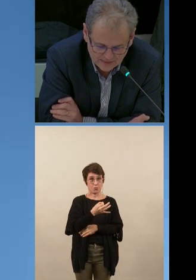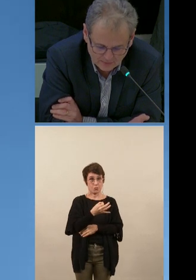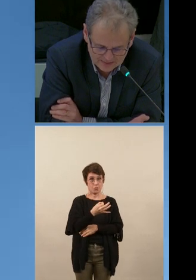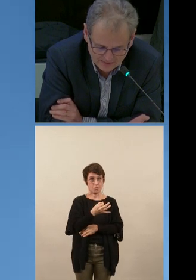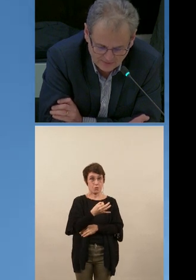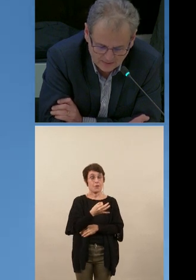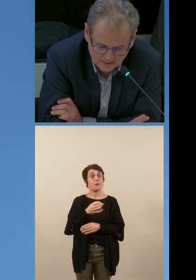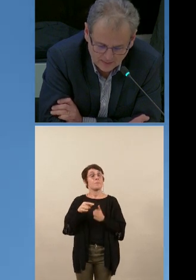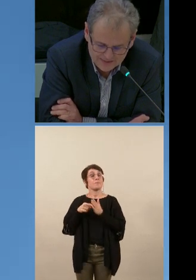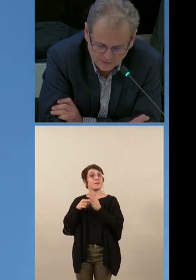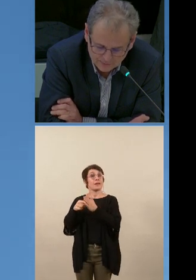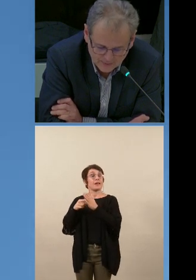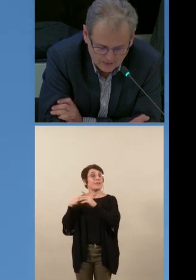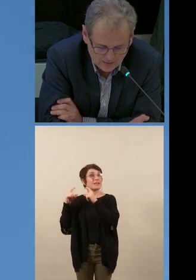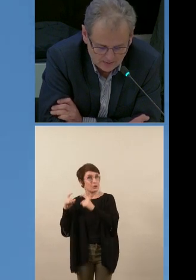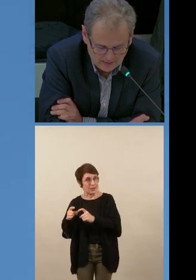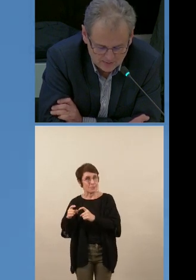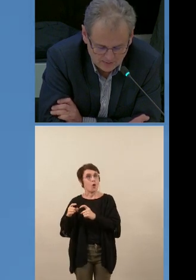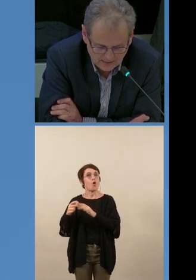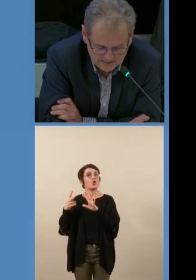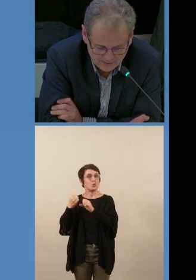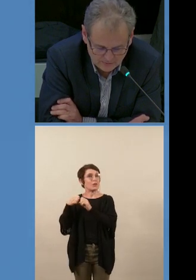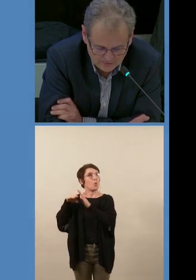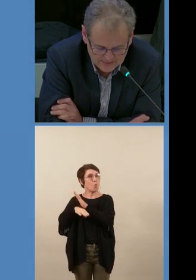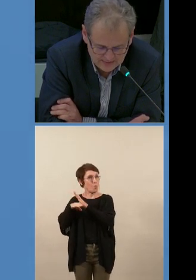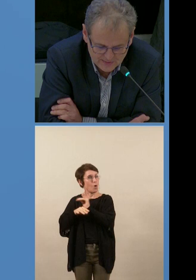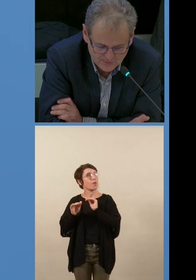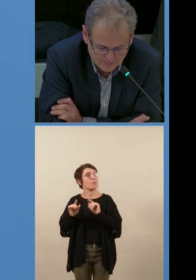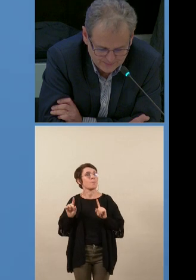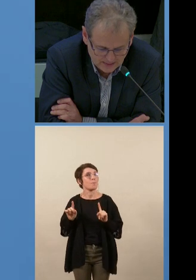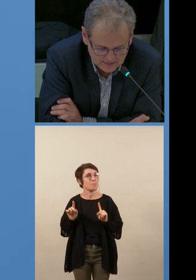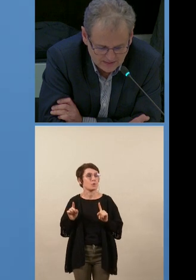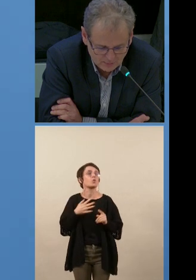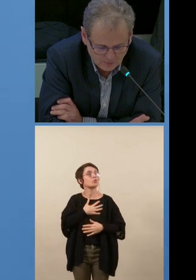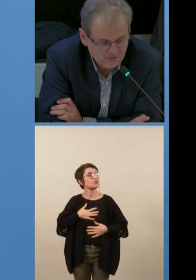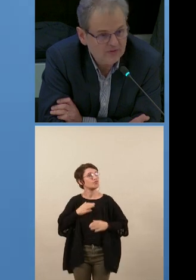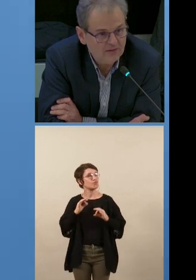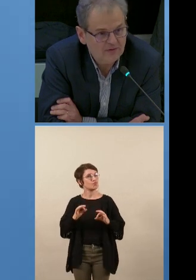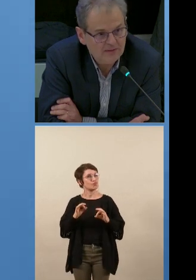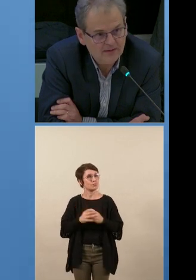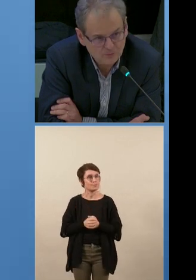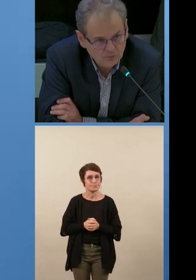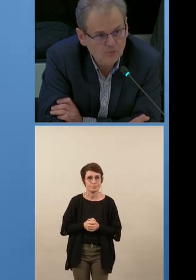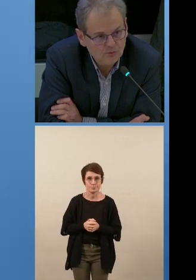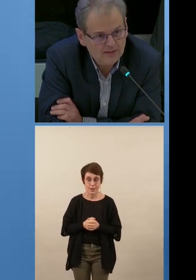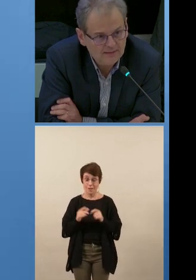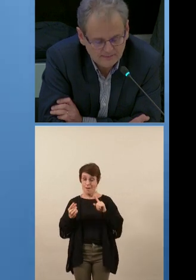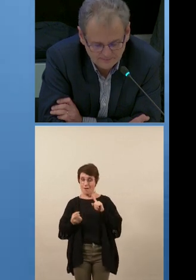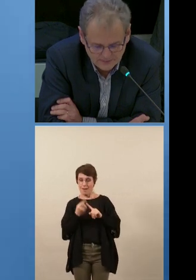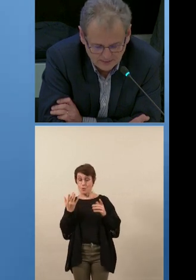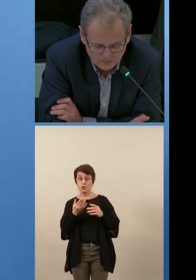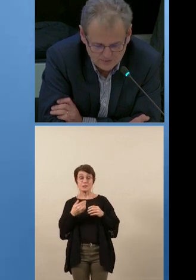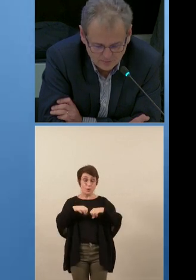désendettement restant inférieure à à 8 ans et ce qui reste satisfaisant ce qui est important aussi c'est d'examiner la structure de la